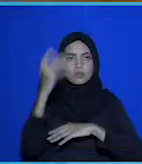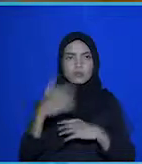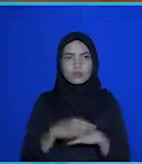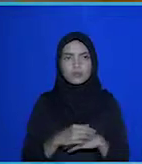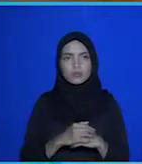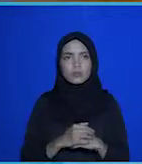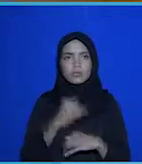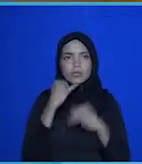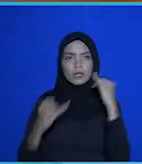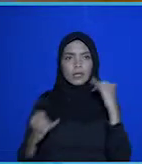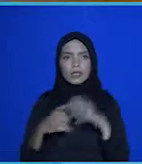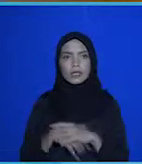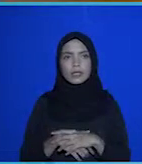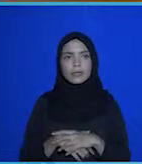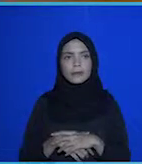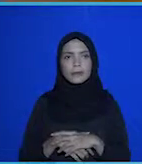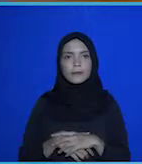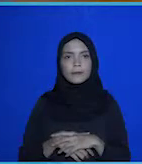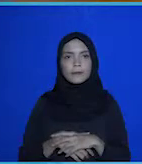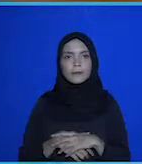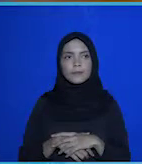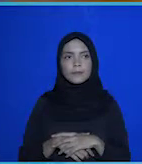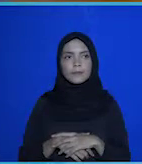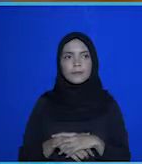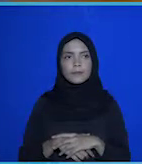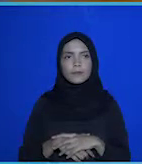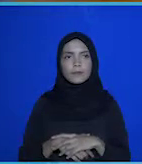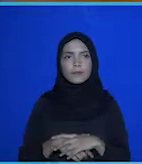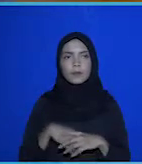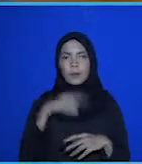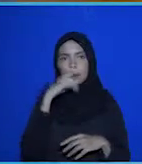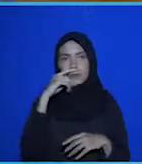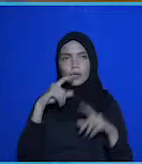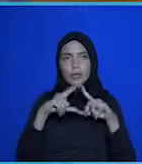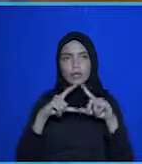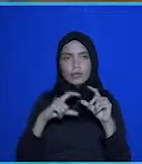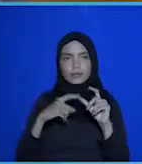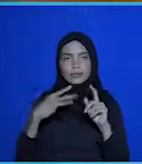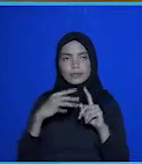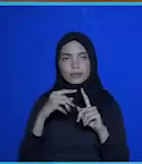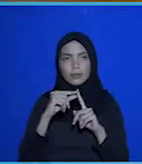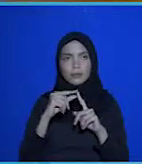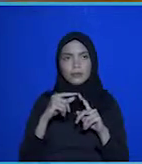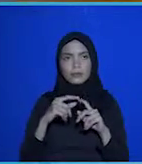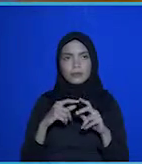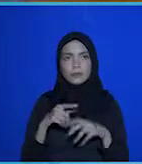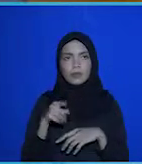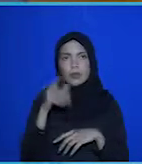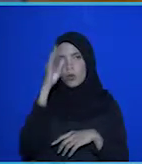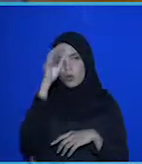ini untuk paparan akan disampaikan oleh Pak Asep Sastrapurnama. Ini adalah pihak yang